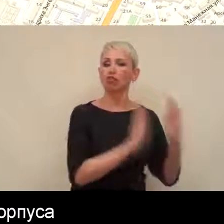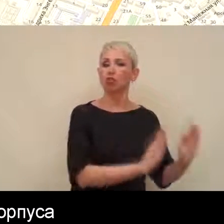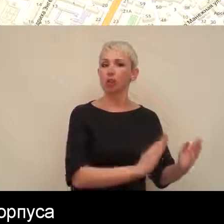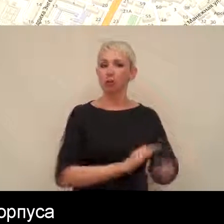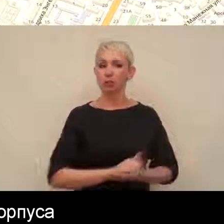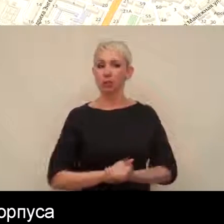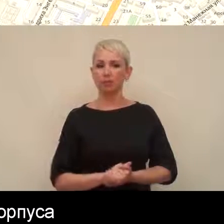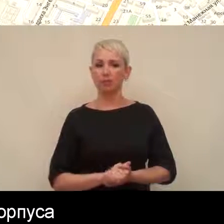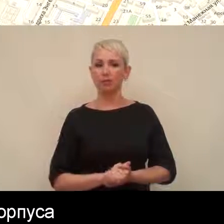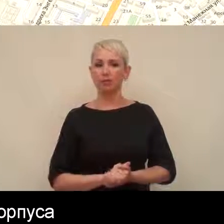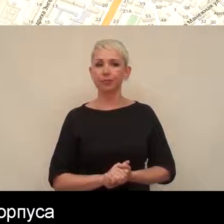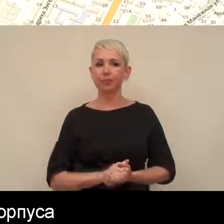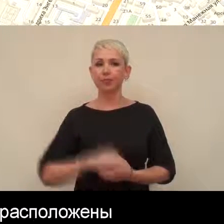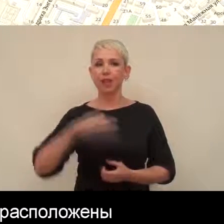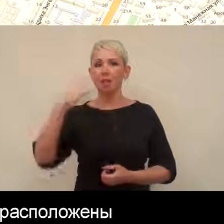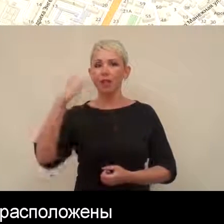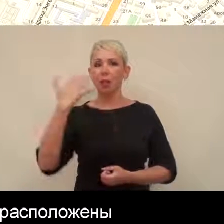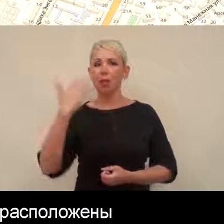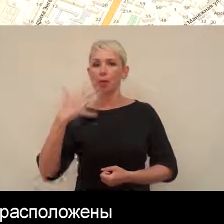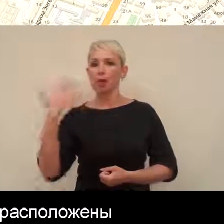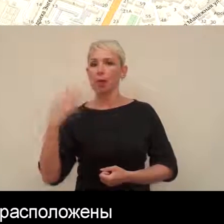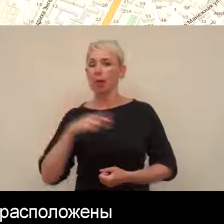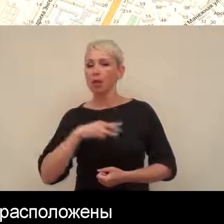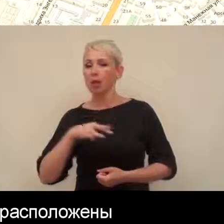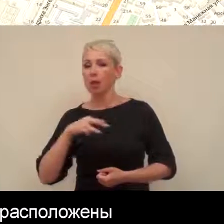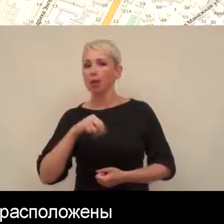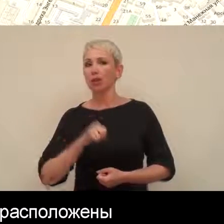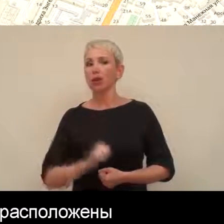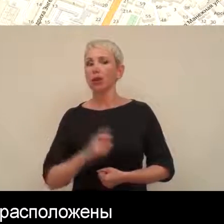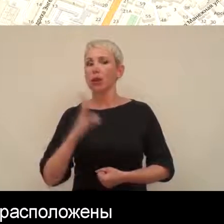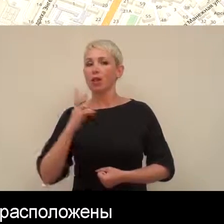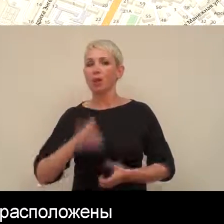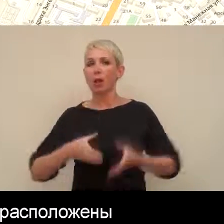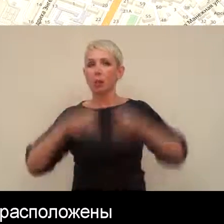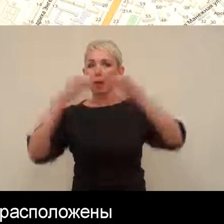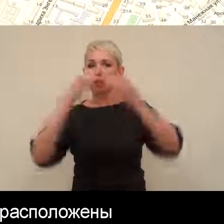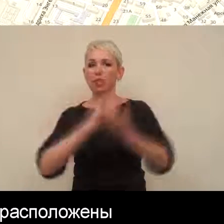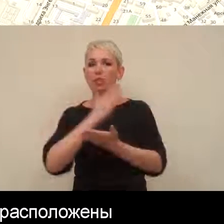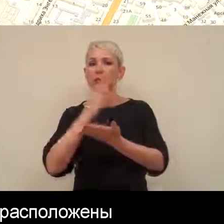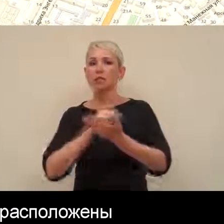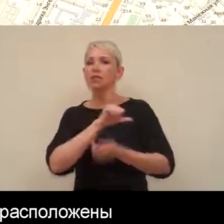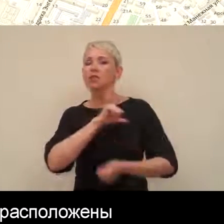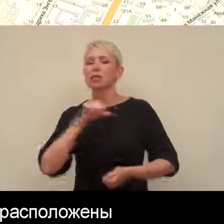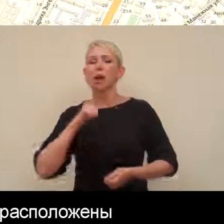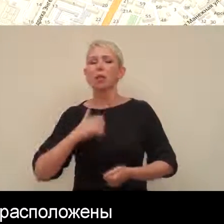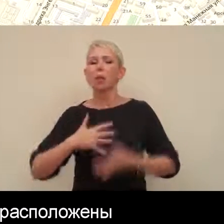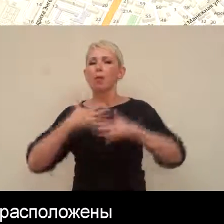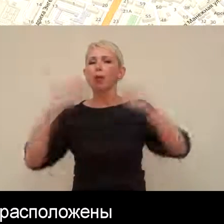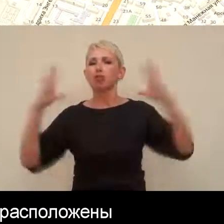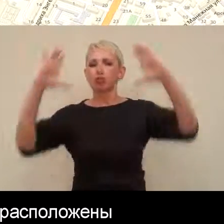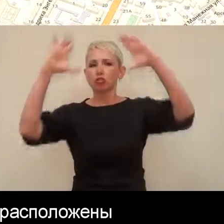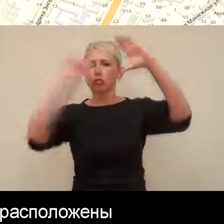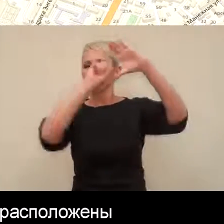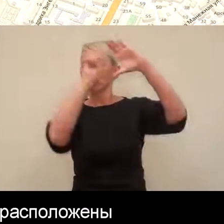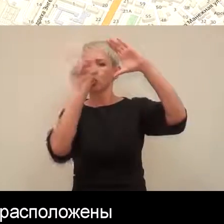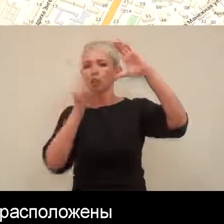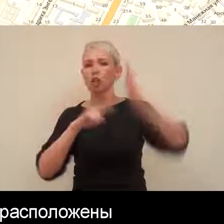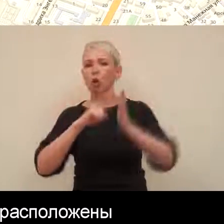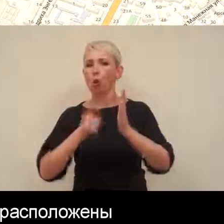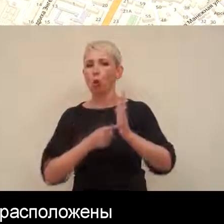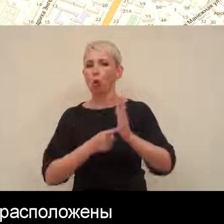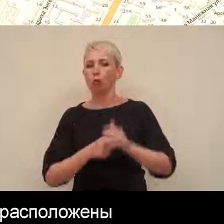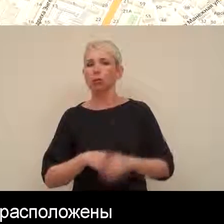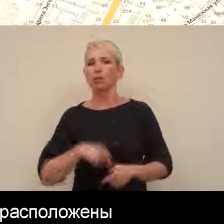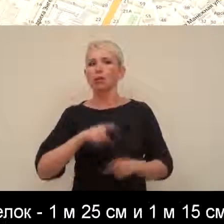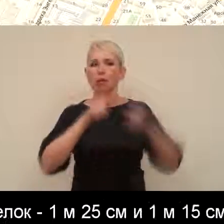четырехэтажной части. На высоте 55 метров. На башне расположены самые большие часы